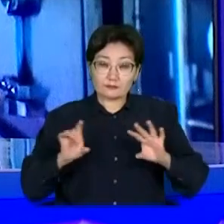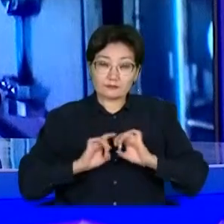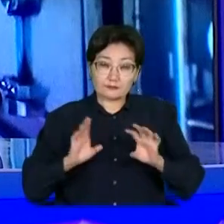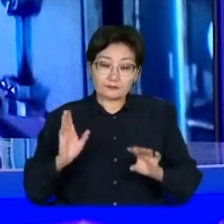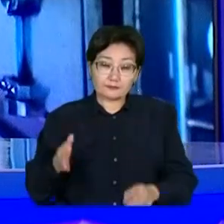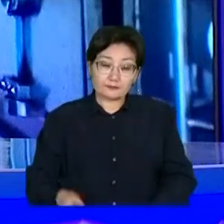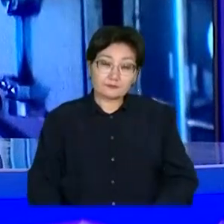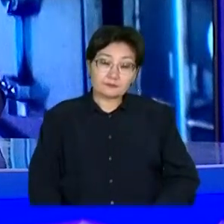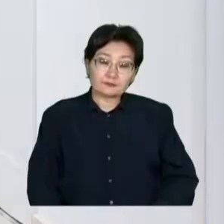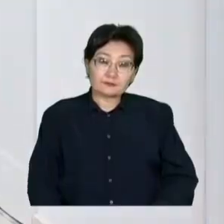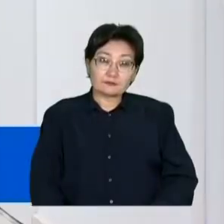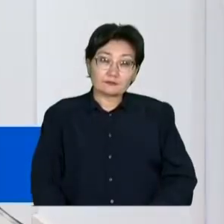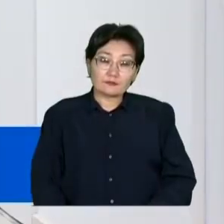тарқатады.